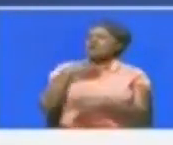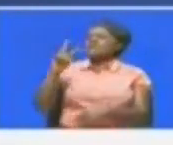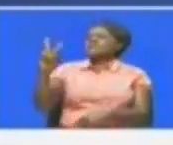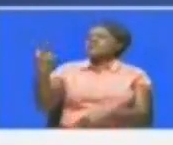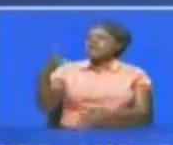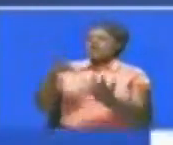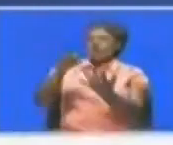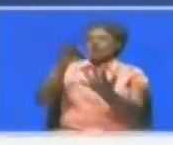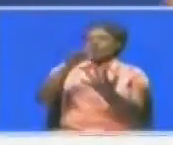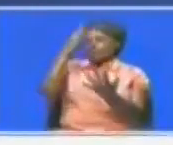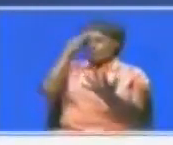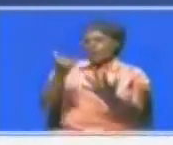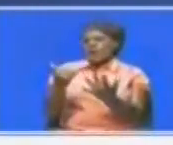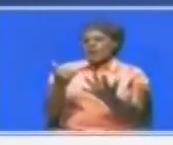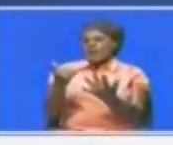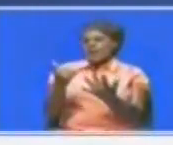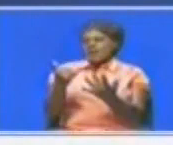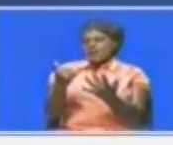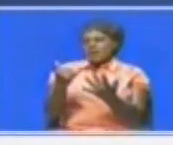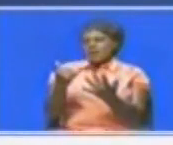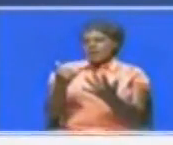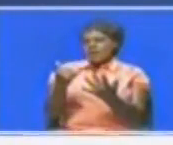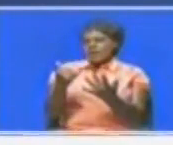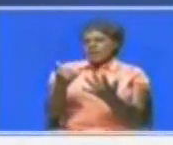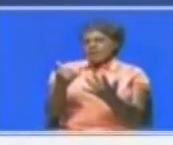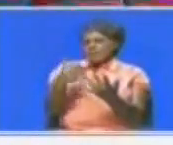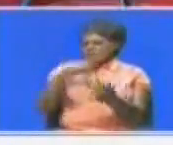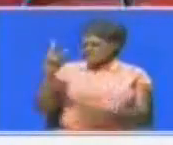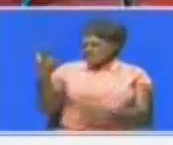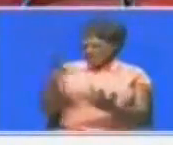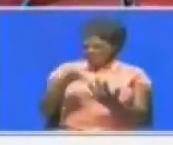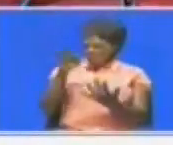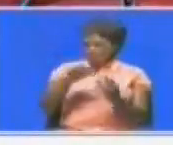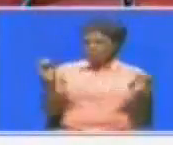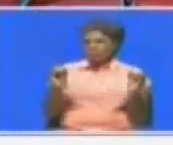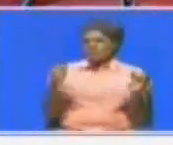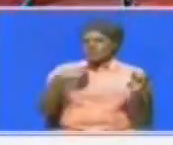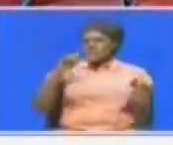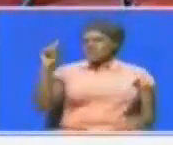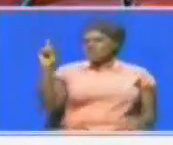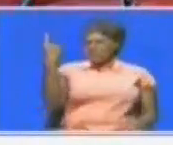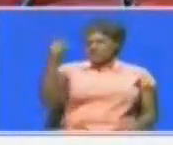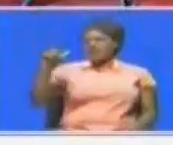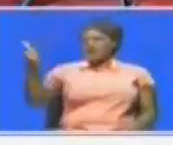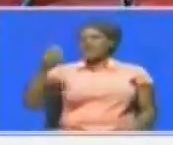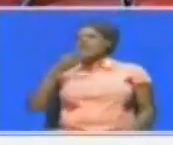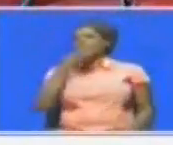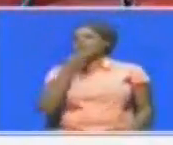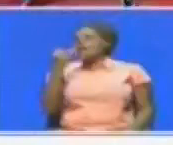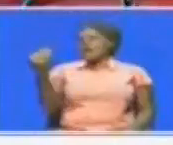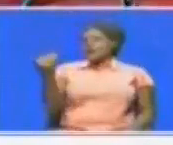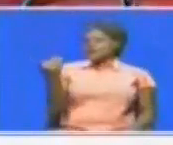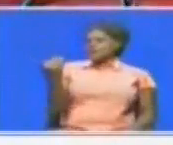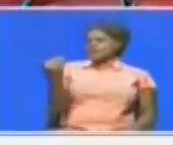option? Kuna wanaume huko, hata mimi nauze wangu mume wangu akinacha leo, sisi kuwa second option, lazima nitakuwa first lady kwa mtu mwingine. Kwa hivyo